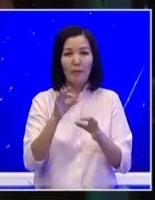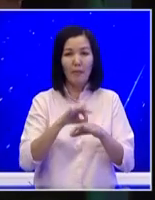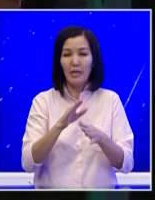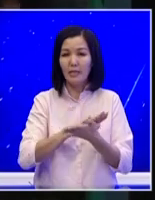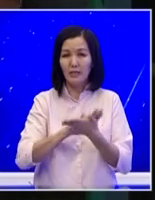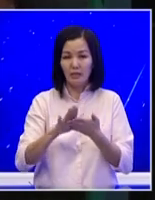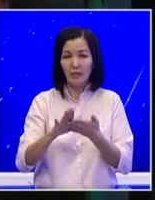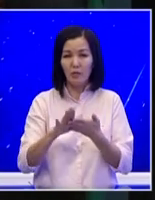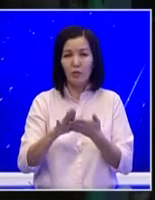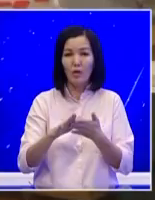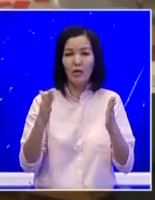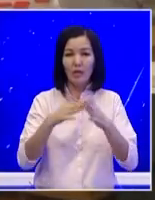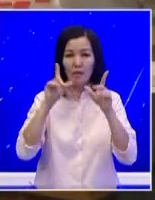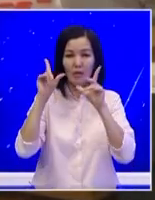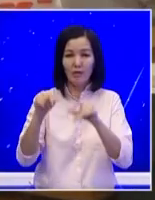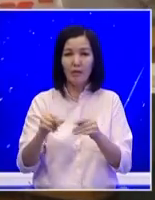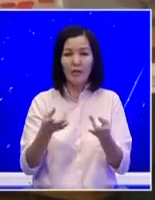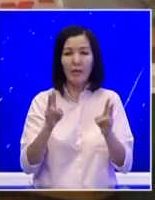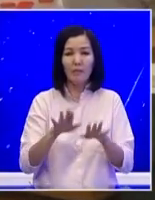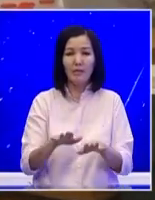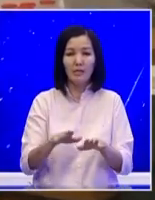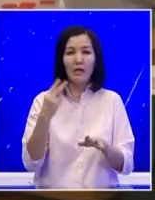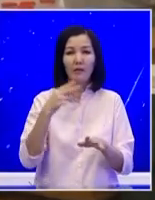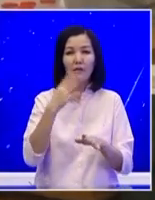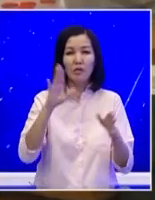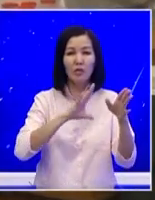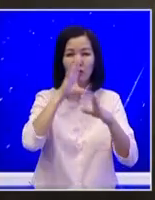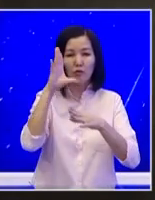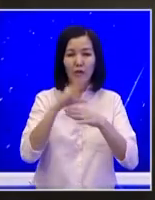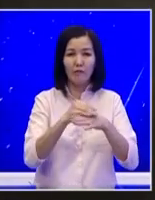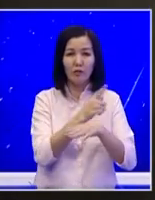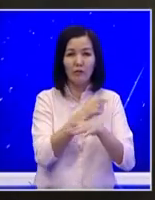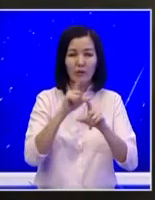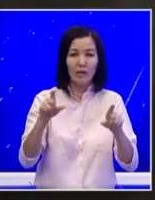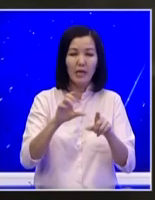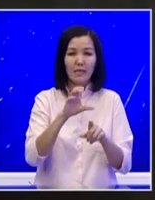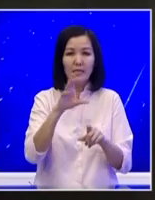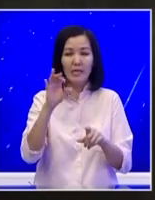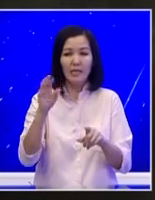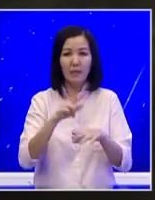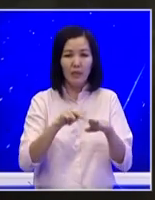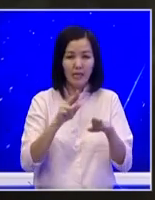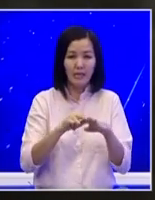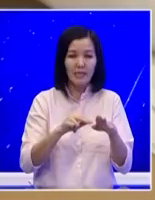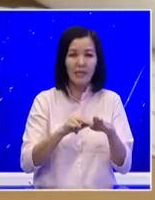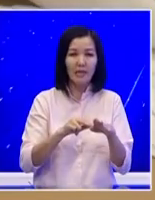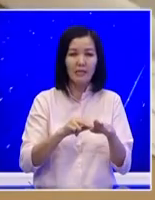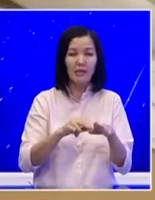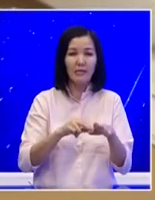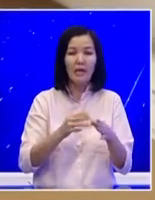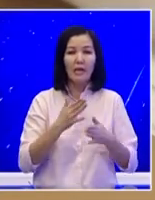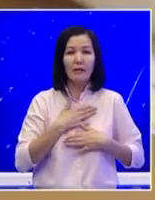они отправлены по домам. На месте 24 часа в сутки дежурили врачи, санэпидемиологи и полицейские. Трансфер